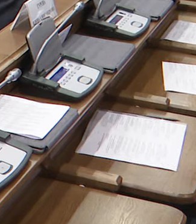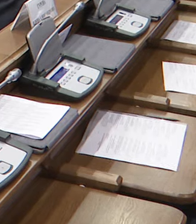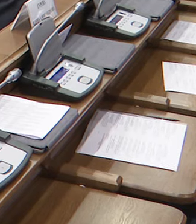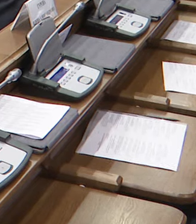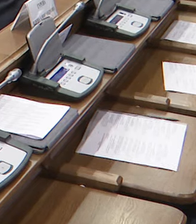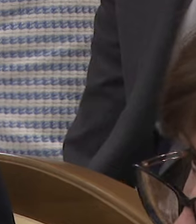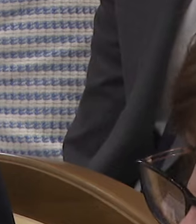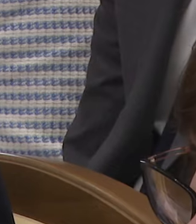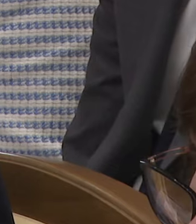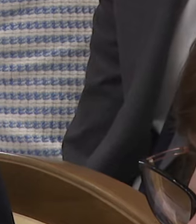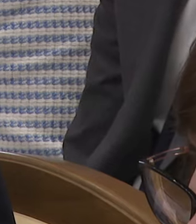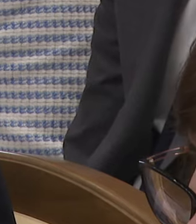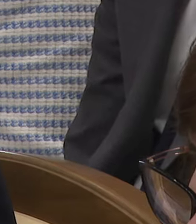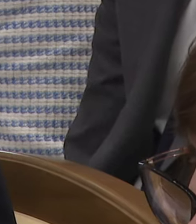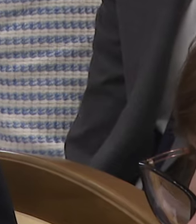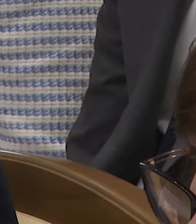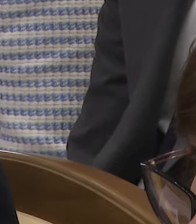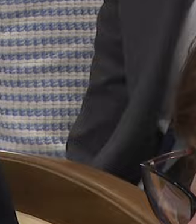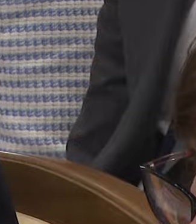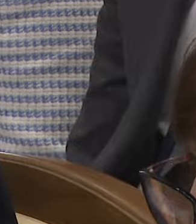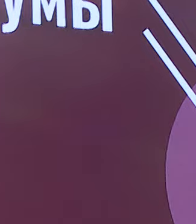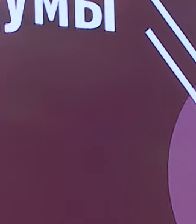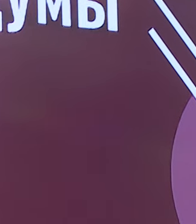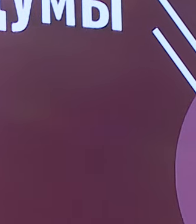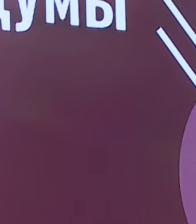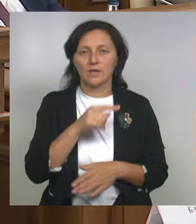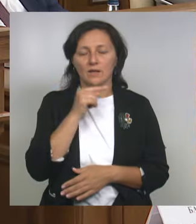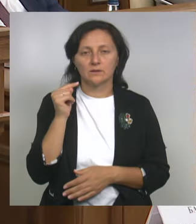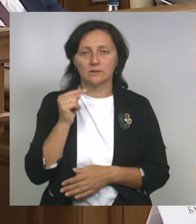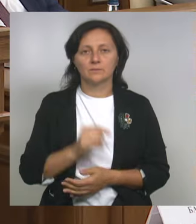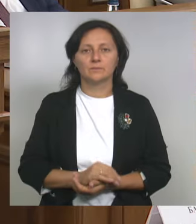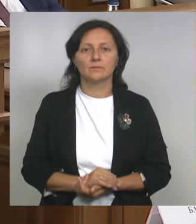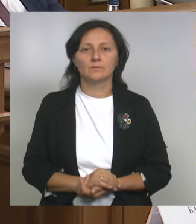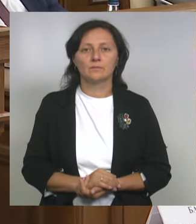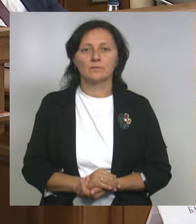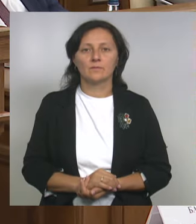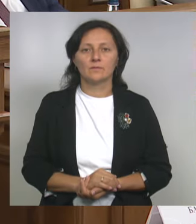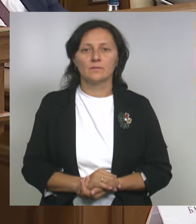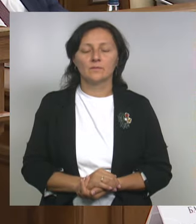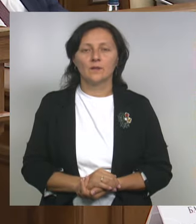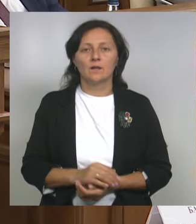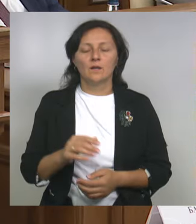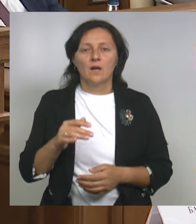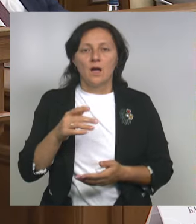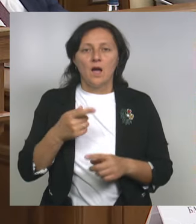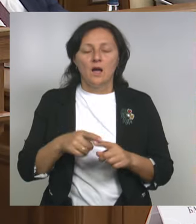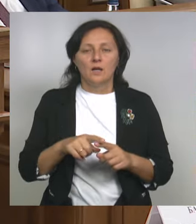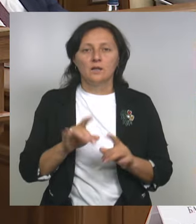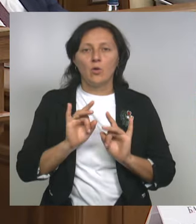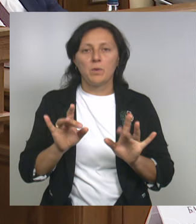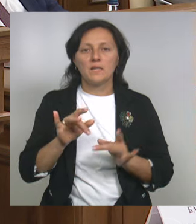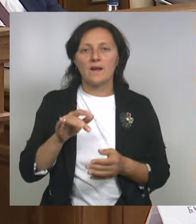она будет действовать с 1 июля, позже определит правительство страны. Получим разъяснение федерального центра, да,